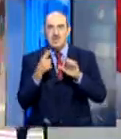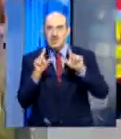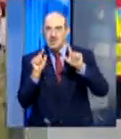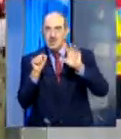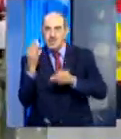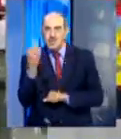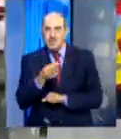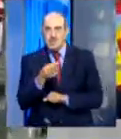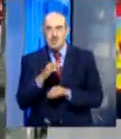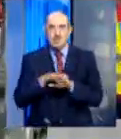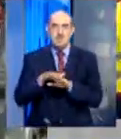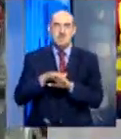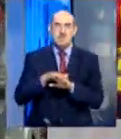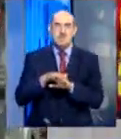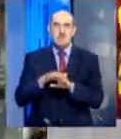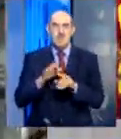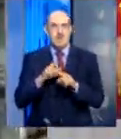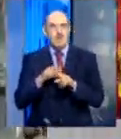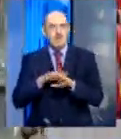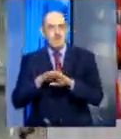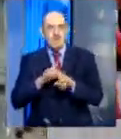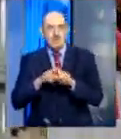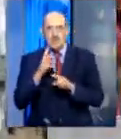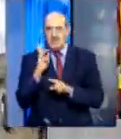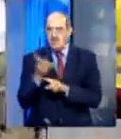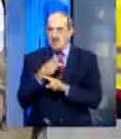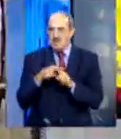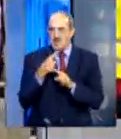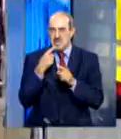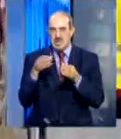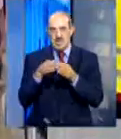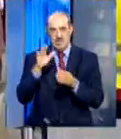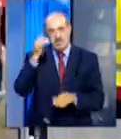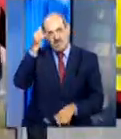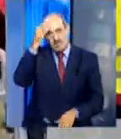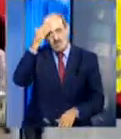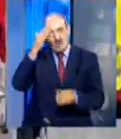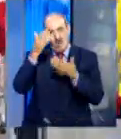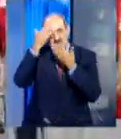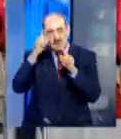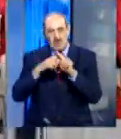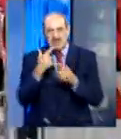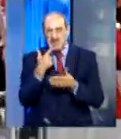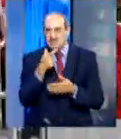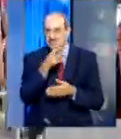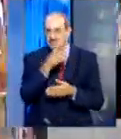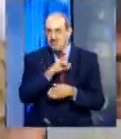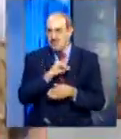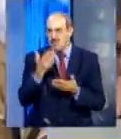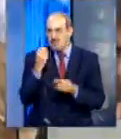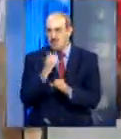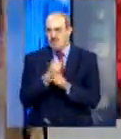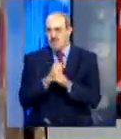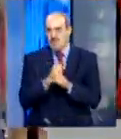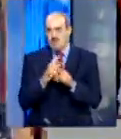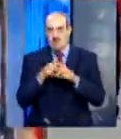50 إلى 60 إلى 70% بسبب موتهم هو السبب المخزن المغربي، المخزن العلوي الذي جعل هذه